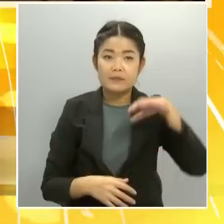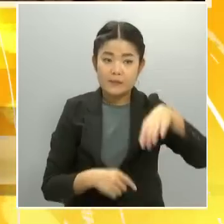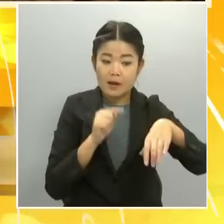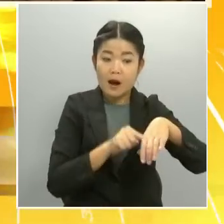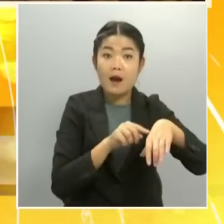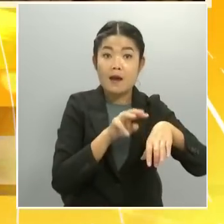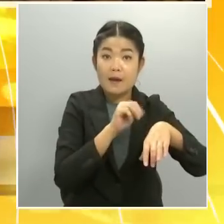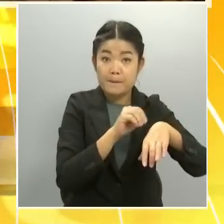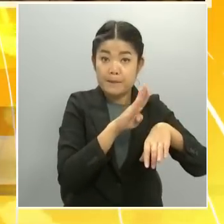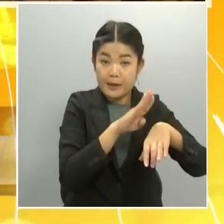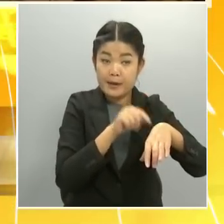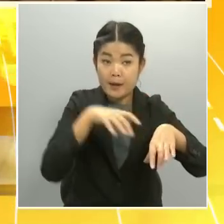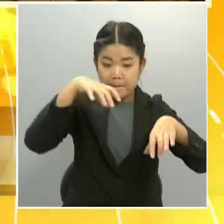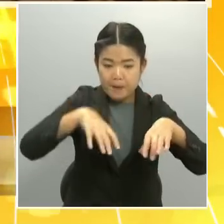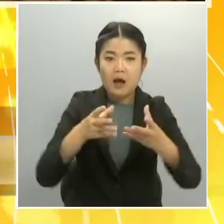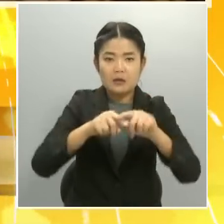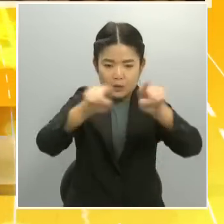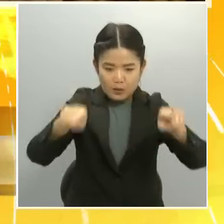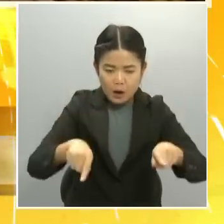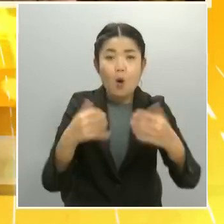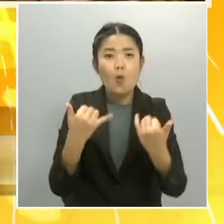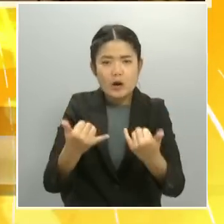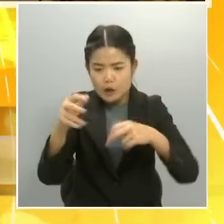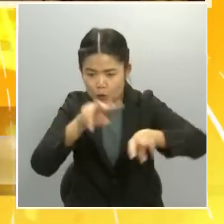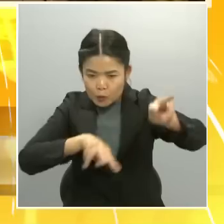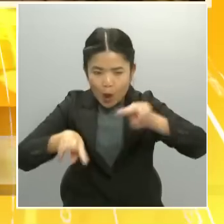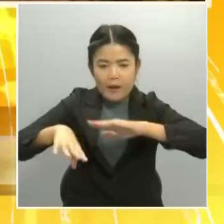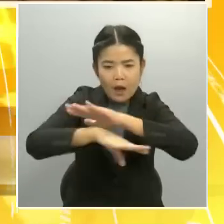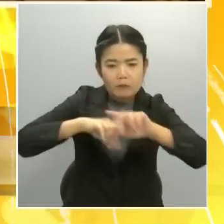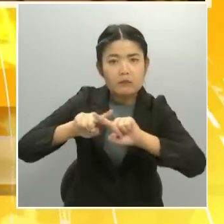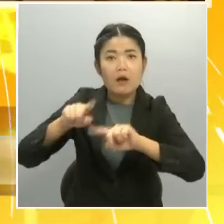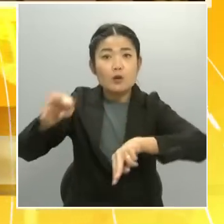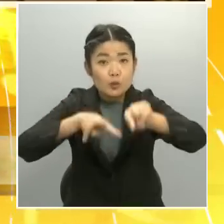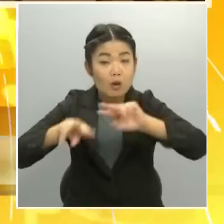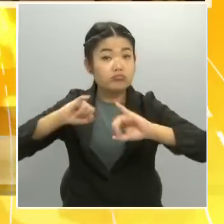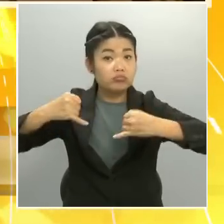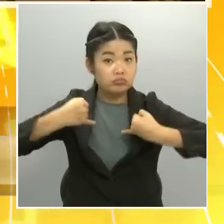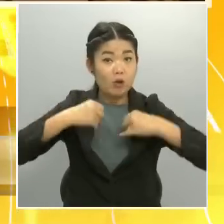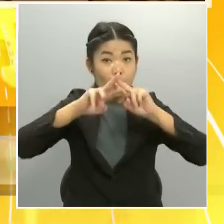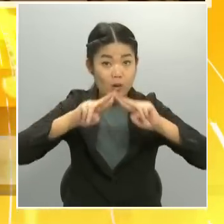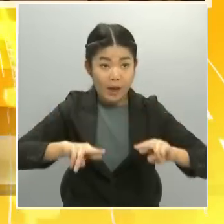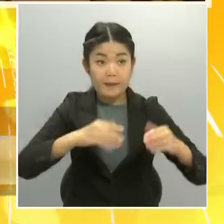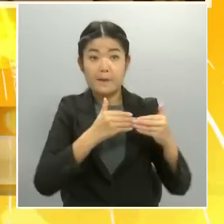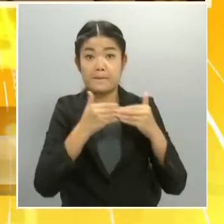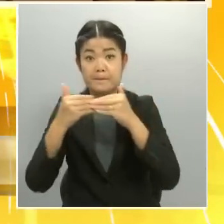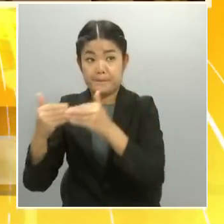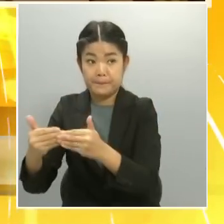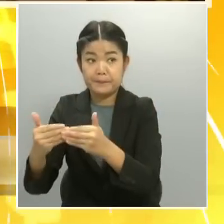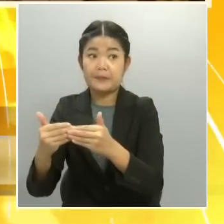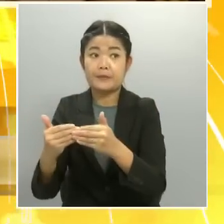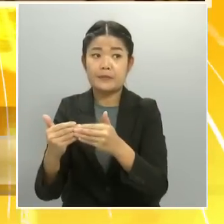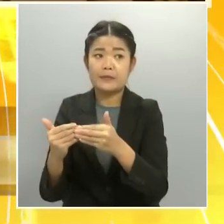ะครับเดี๋ยววันนี้เราต้องกลับไปตรวจสอบนะฮะแล้วเอาทางเจ้าของร้านนะครับไปที่สภ.